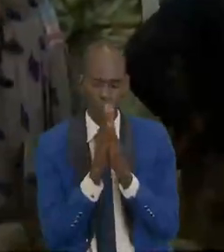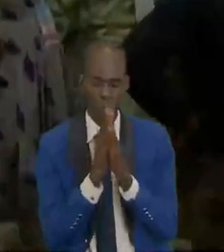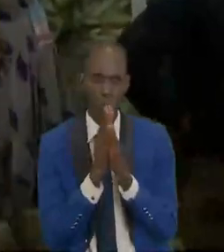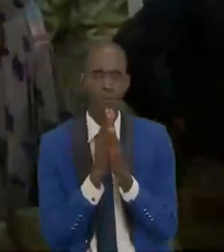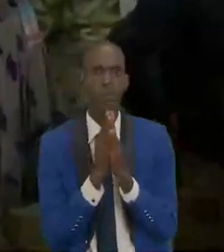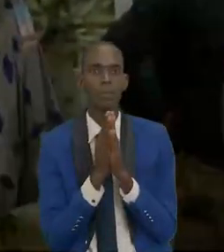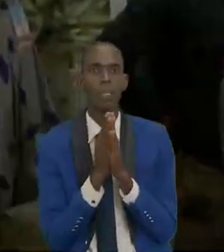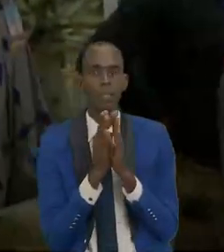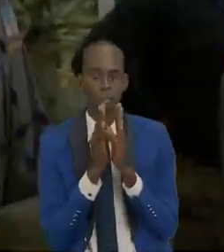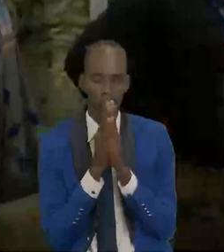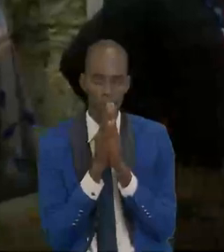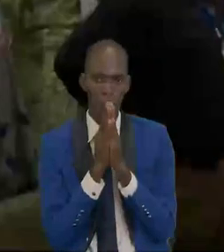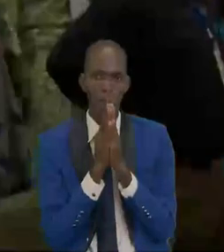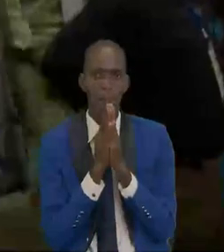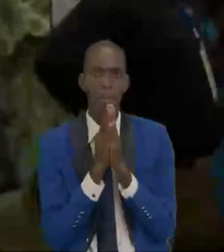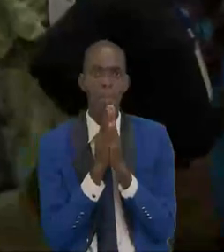La foi,